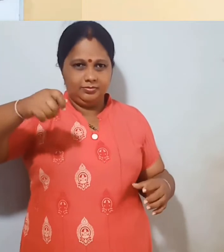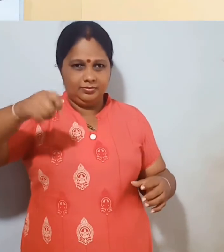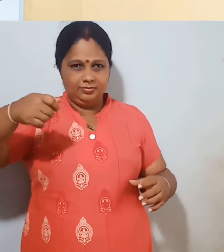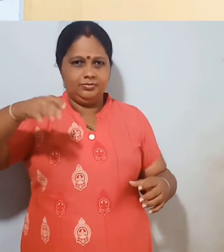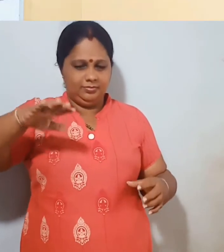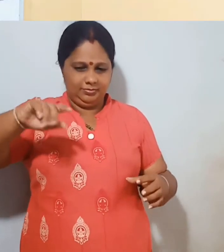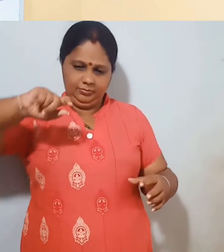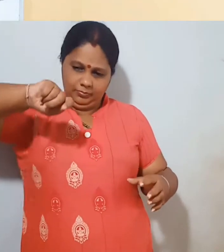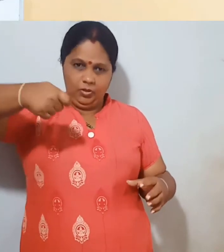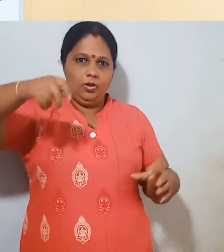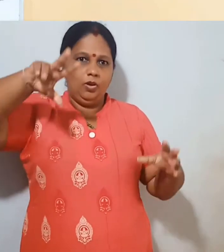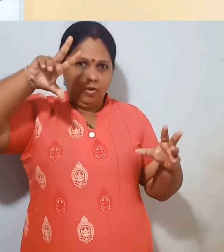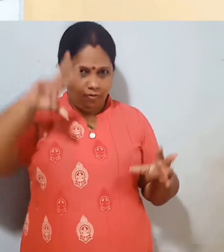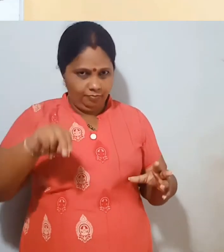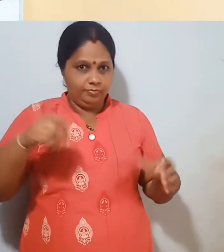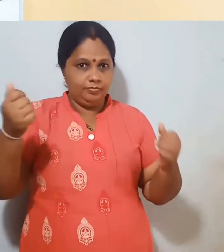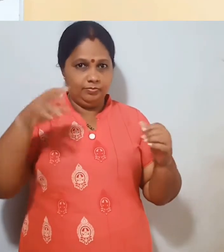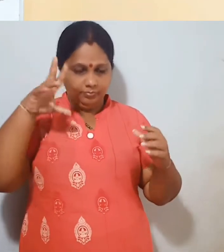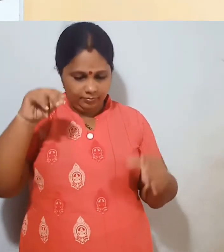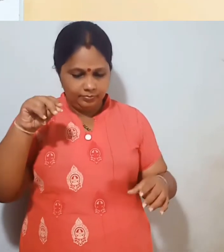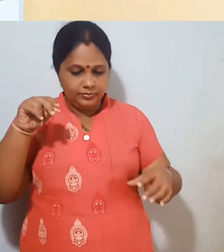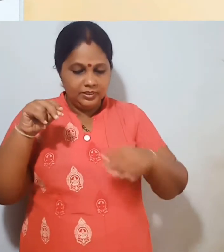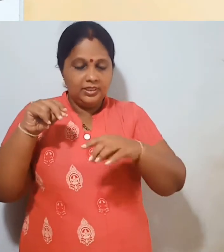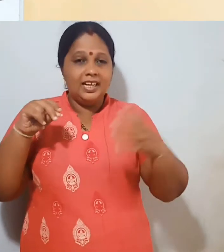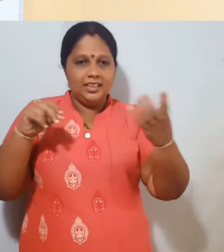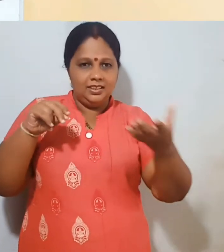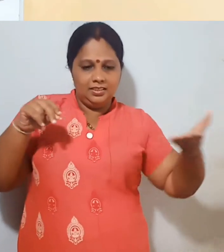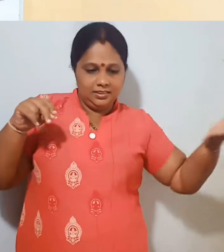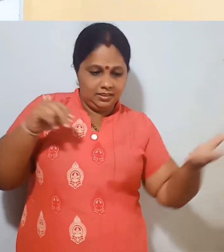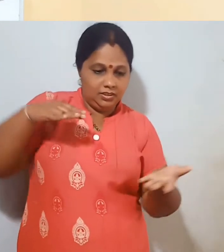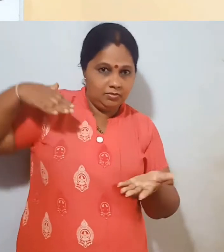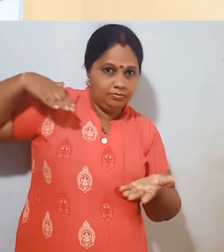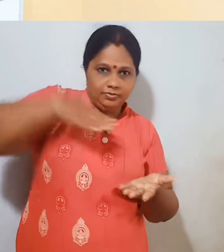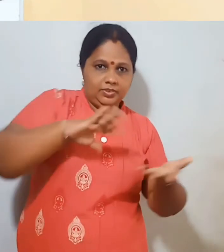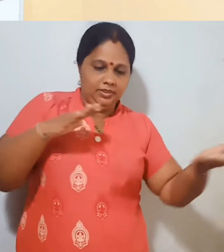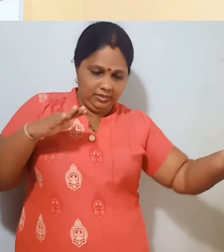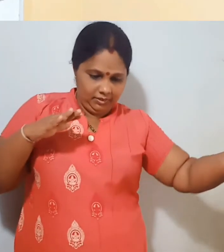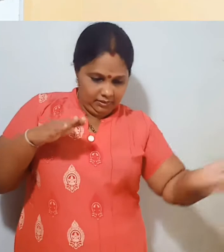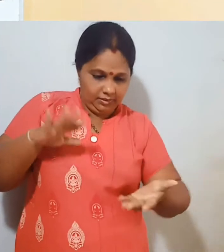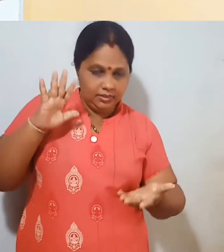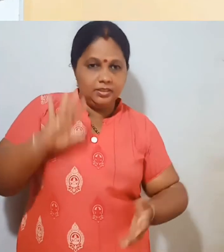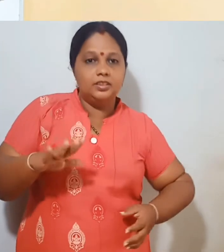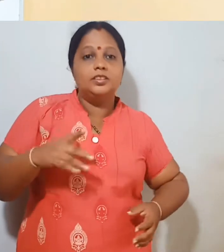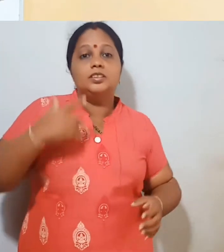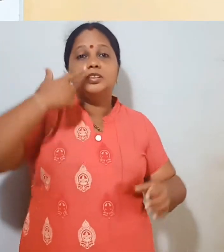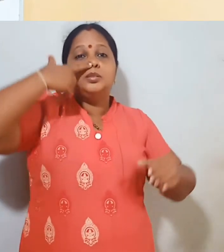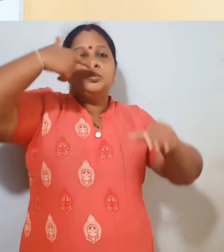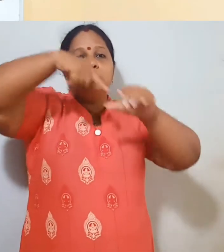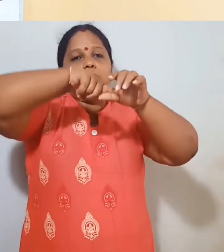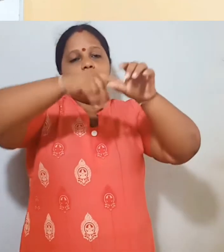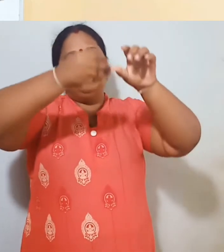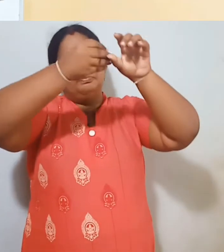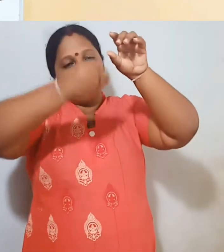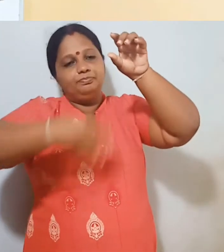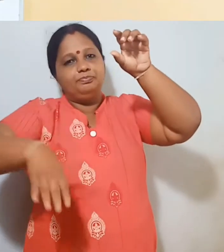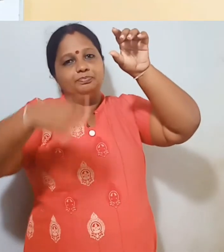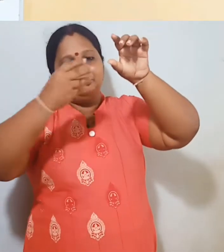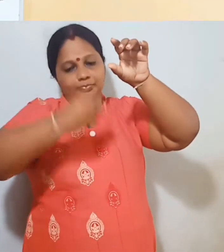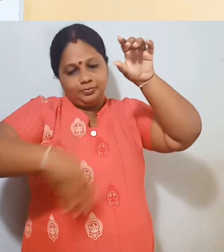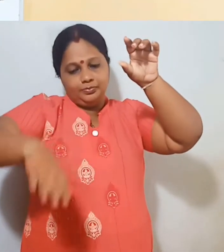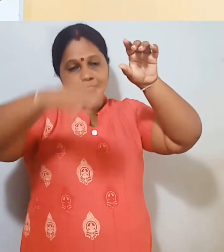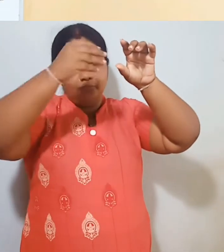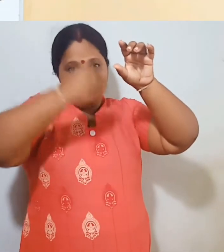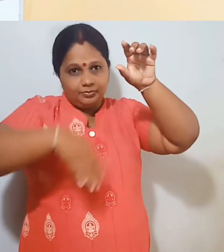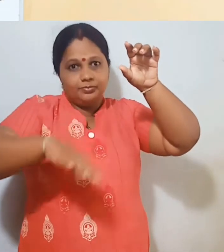இடையில ஒரு அடையை வச்சு நிப்பாட்டுங்க. பெட்ரோல் வழிஞ்சு கொண்டு இருக்கும், பெட்ரோல் டேங்கை க்ளோஸ் பண்ணுங்க. பெட்ரோல் வழிஞ்சு கொண்டு இருக்கும், அங்க ஓடிக்கொண்டு வந்து ஆக்கள் எல்லாம்